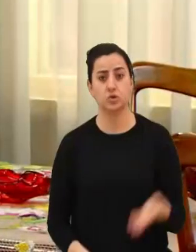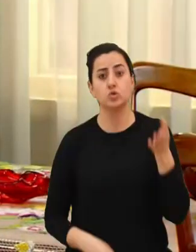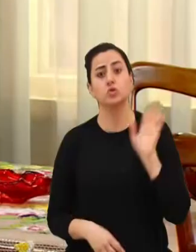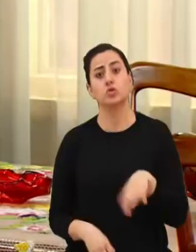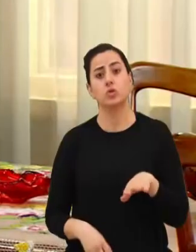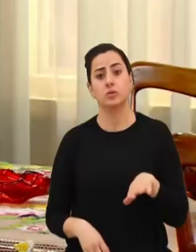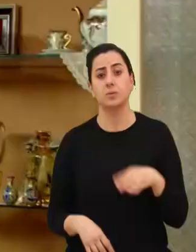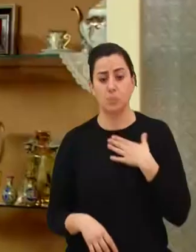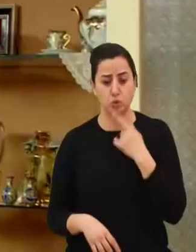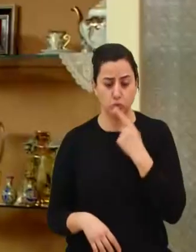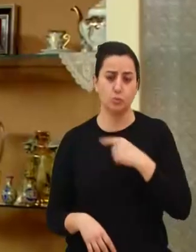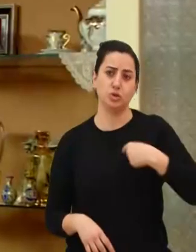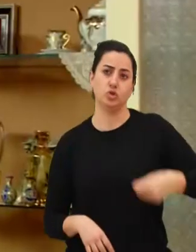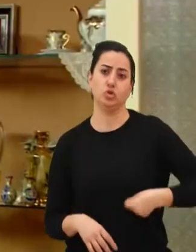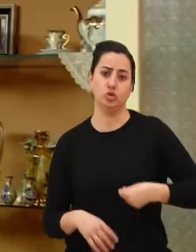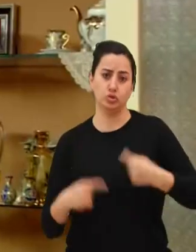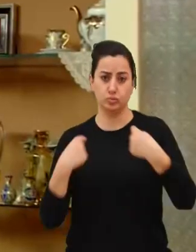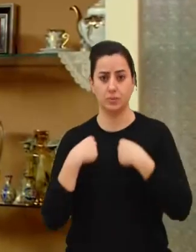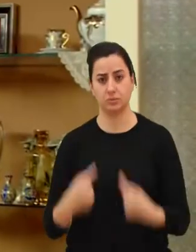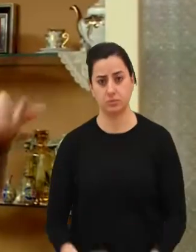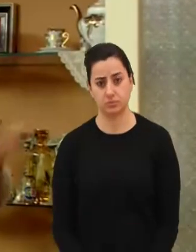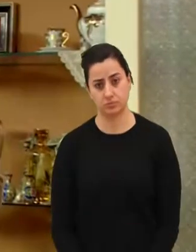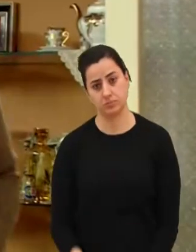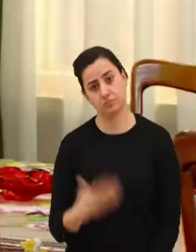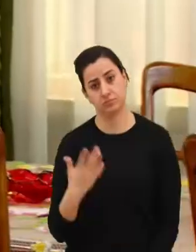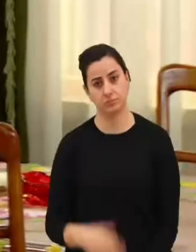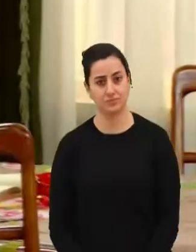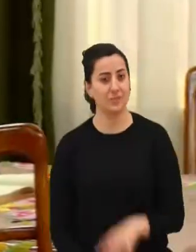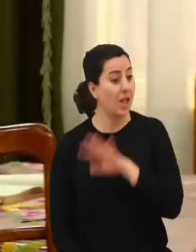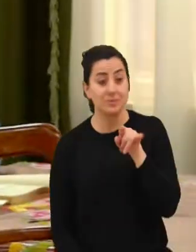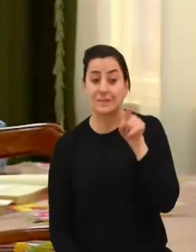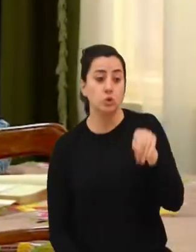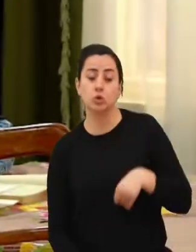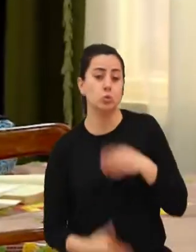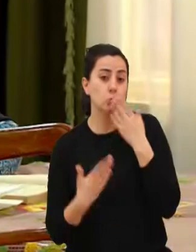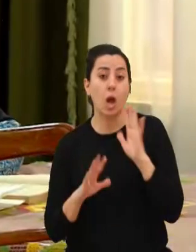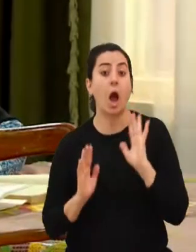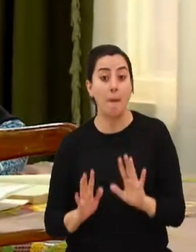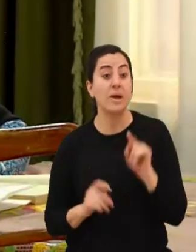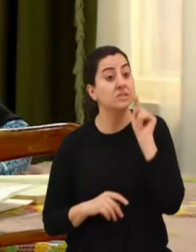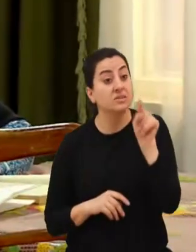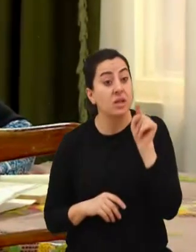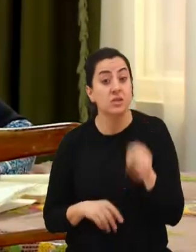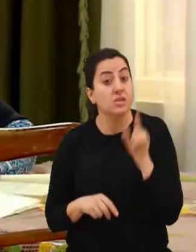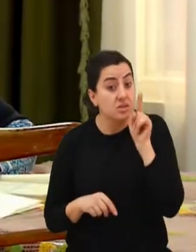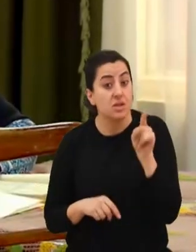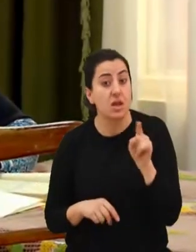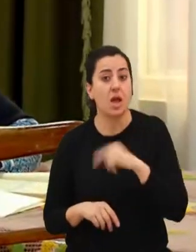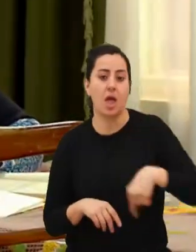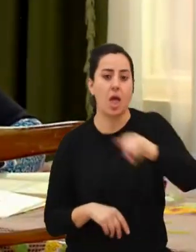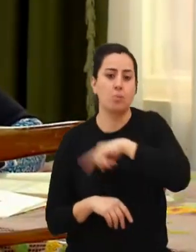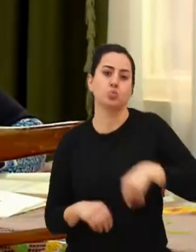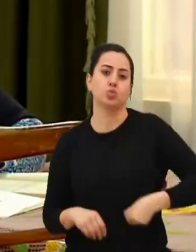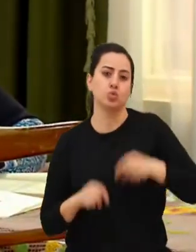Sonra ben söyleyince suçlu oluyor. Beni suçluyorsunuz sonra. Anne kimse seni suçlamıyor bu evde yani. Ama sen var ya